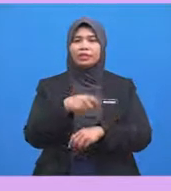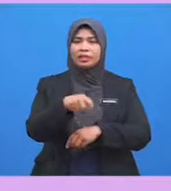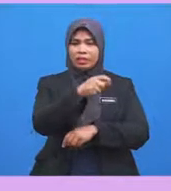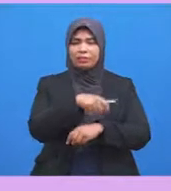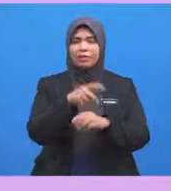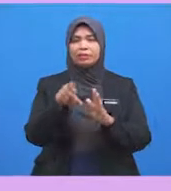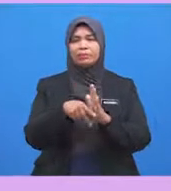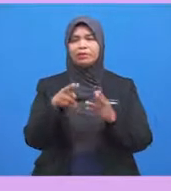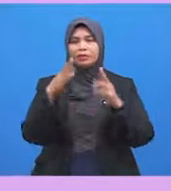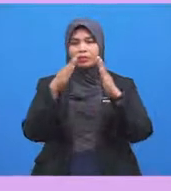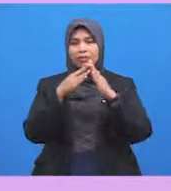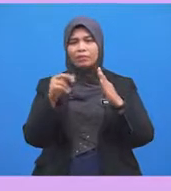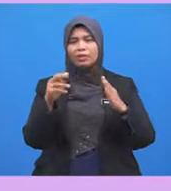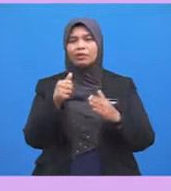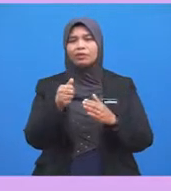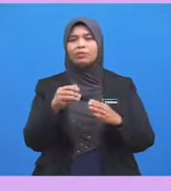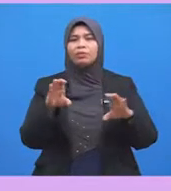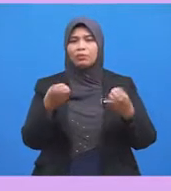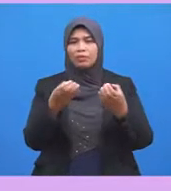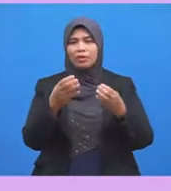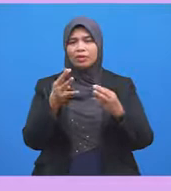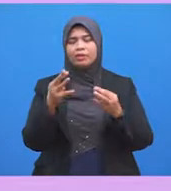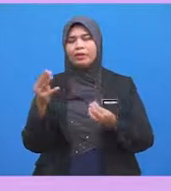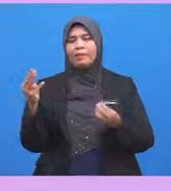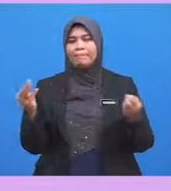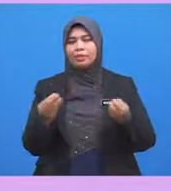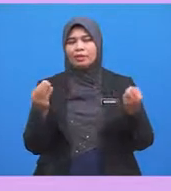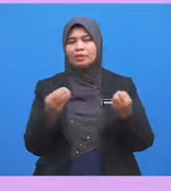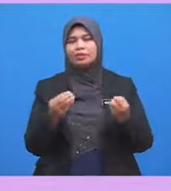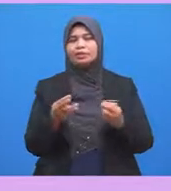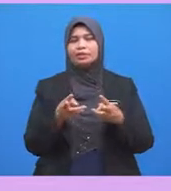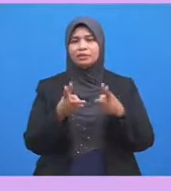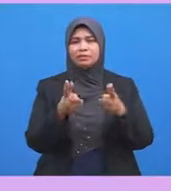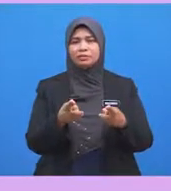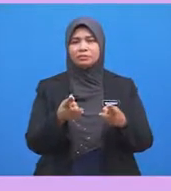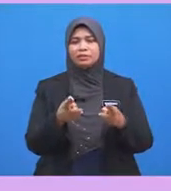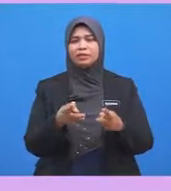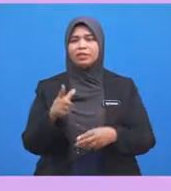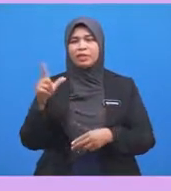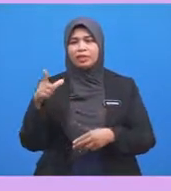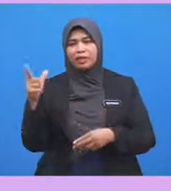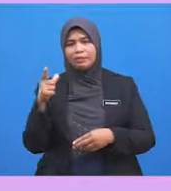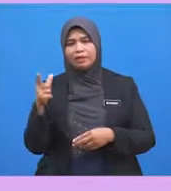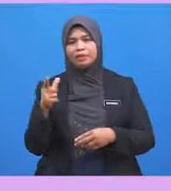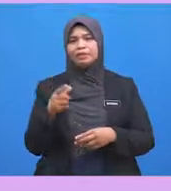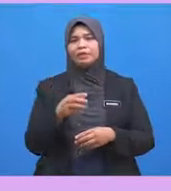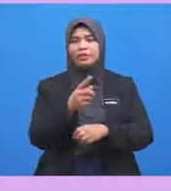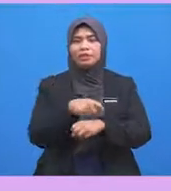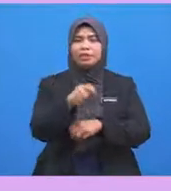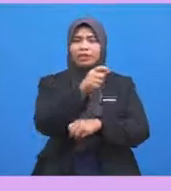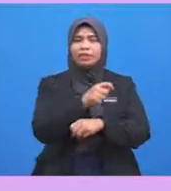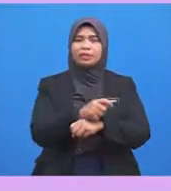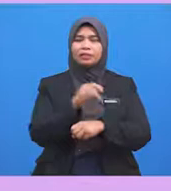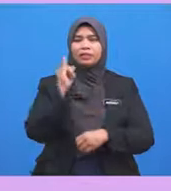kamu mengadakan majlis perasmian perpustakaan mini Taman Indah.